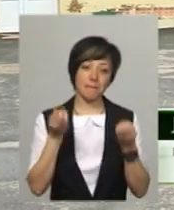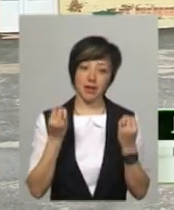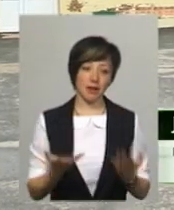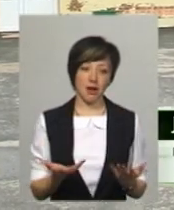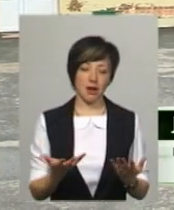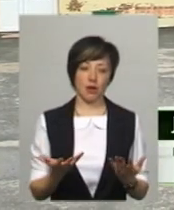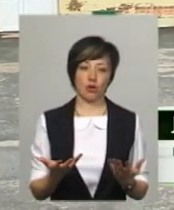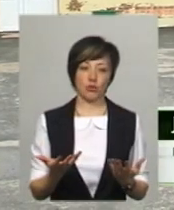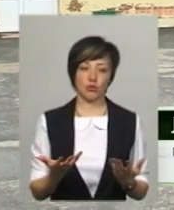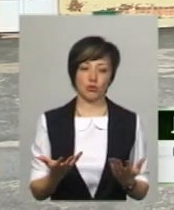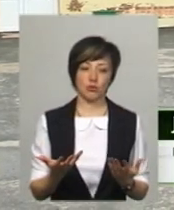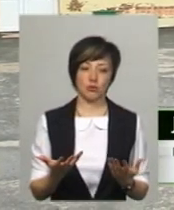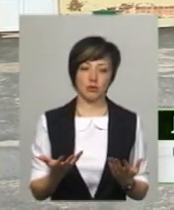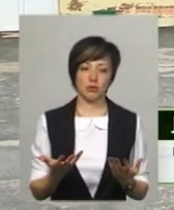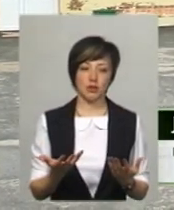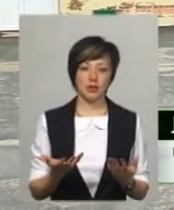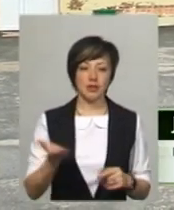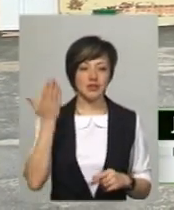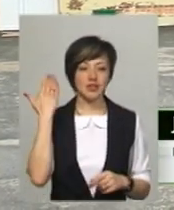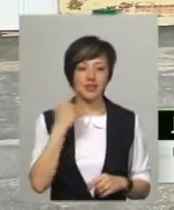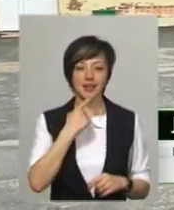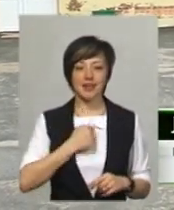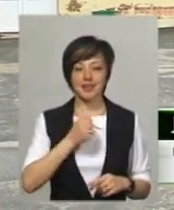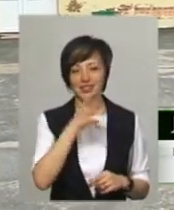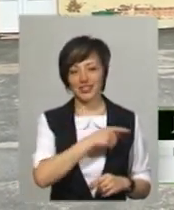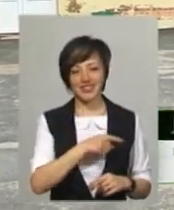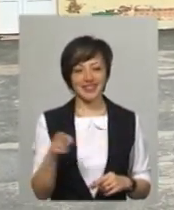як ще в ті совєтські часи,